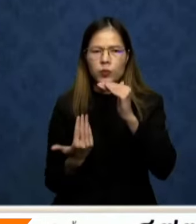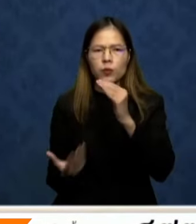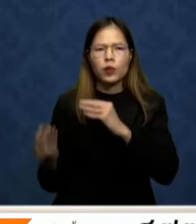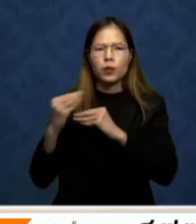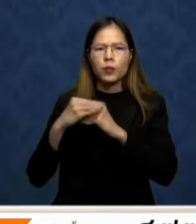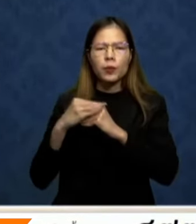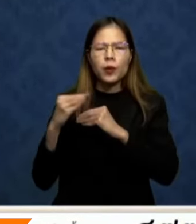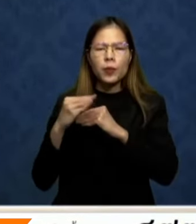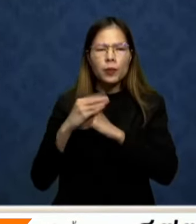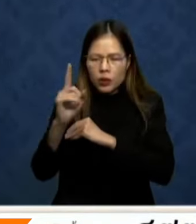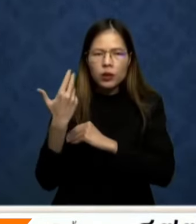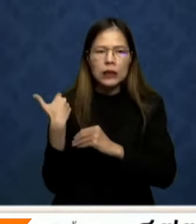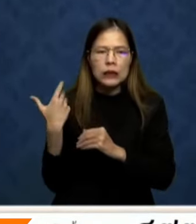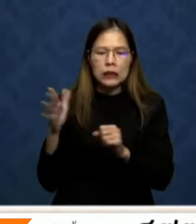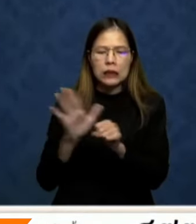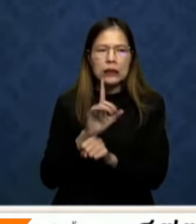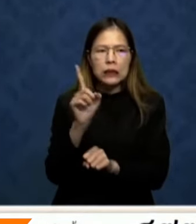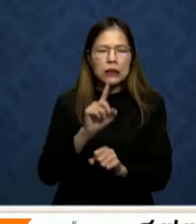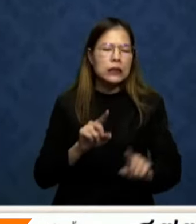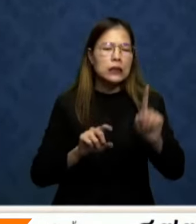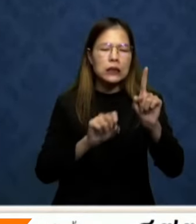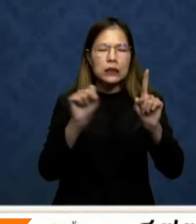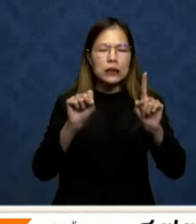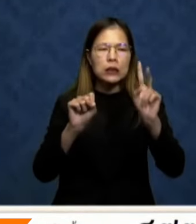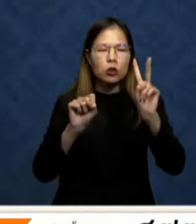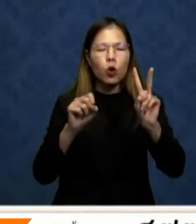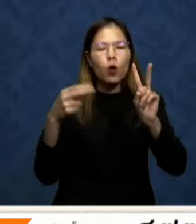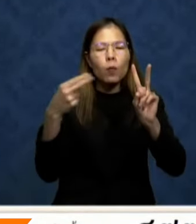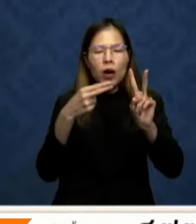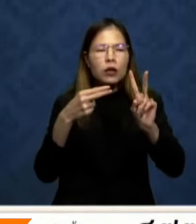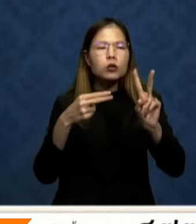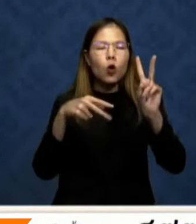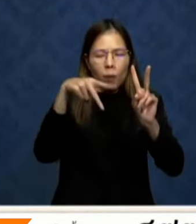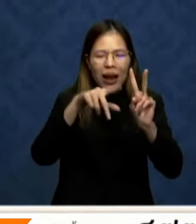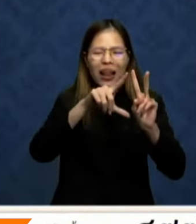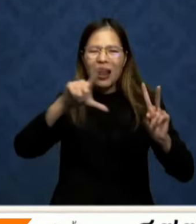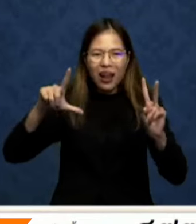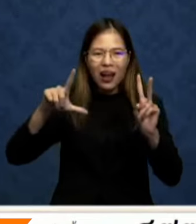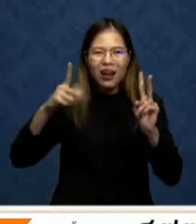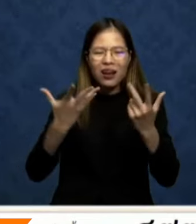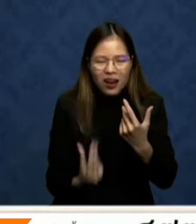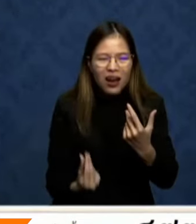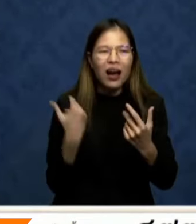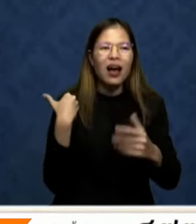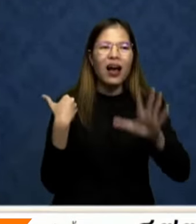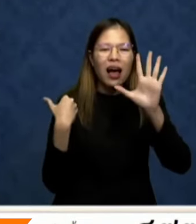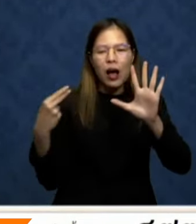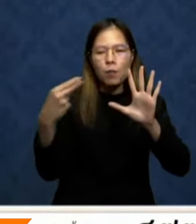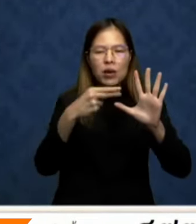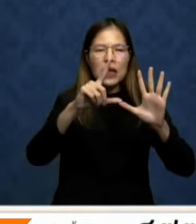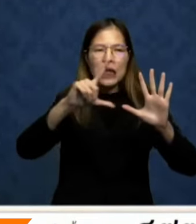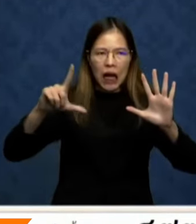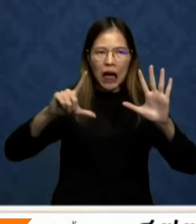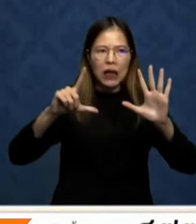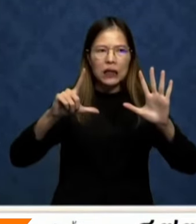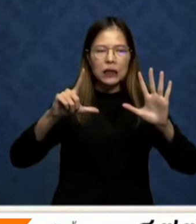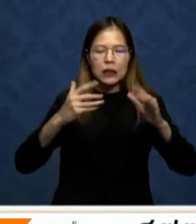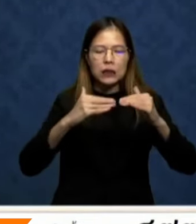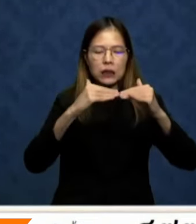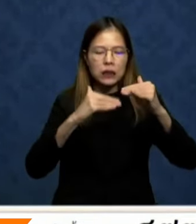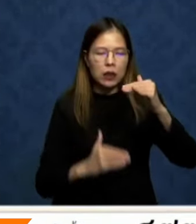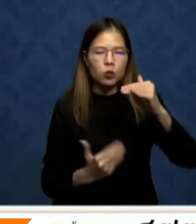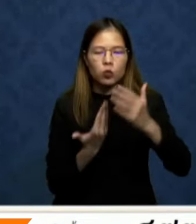ติมจากจำนวนเต็ม 122,000 ล้านเหลือ 50,000 ล้านโดยให้เป็นการขาดดุลงบประม